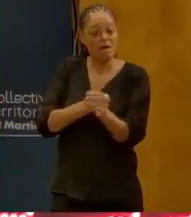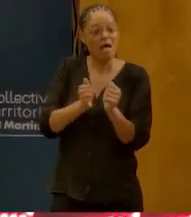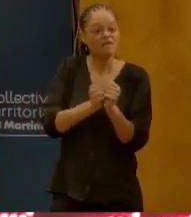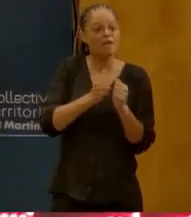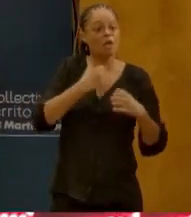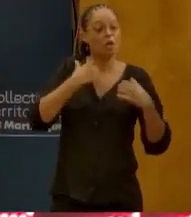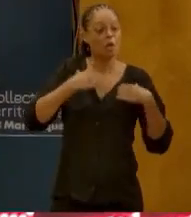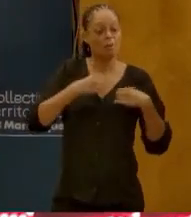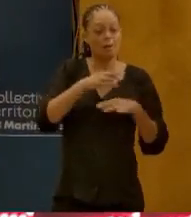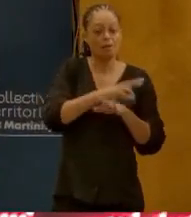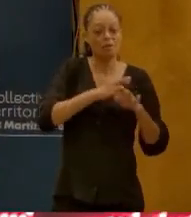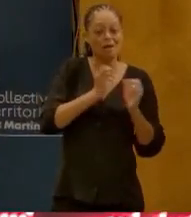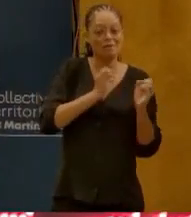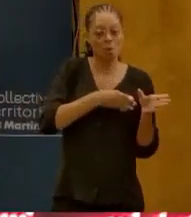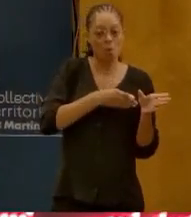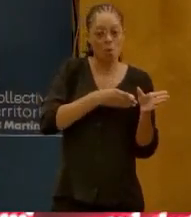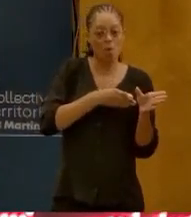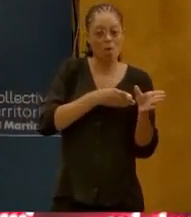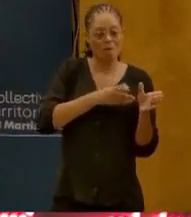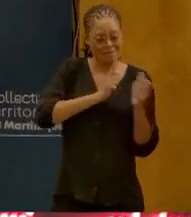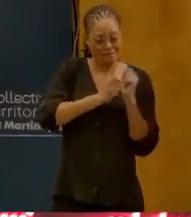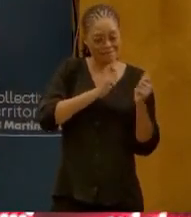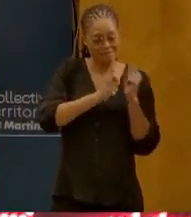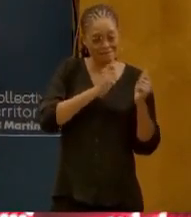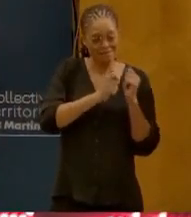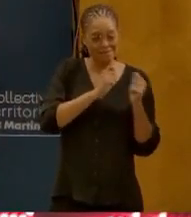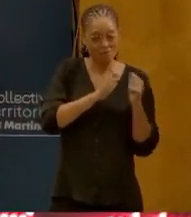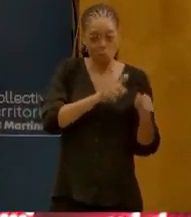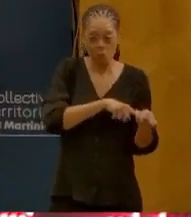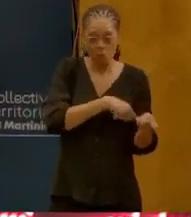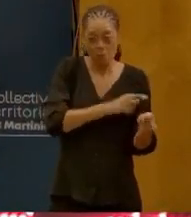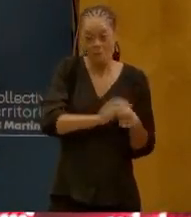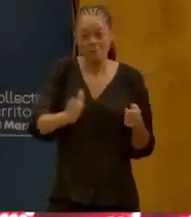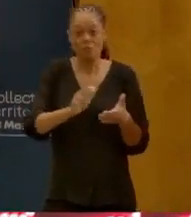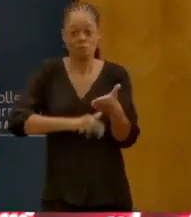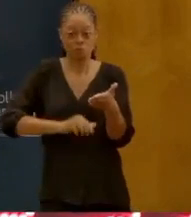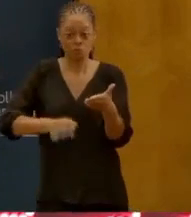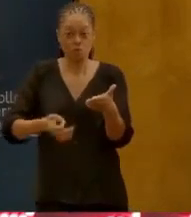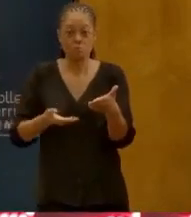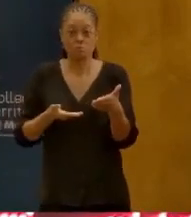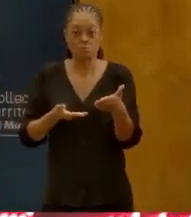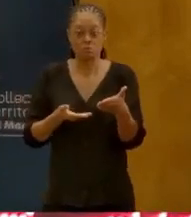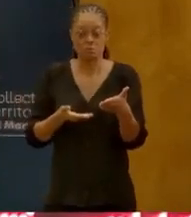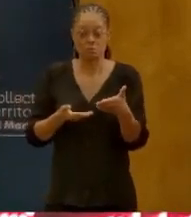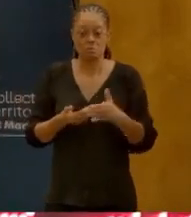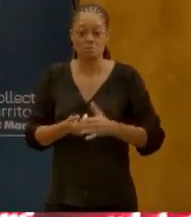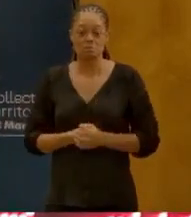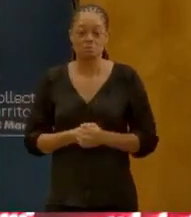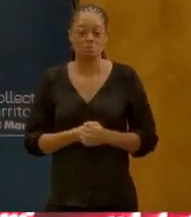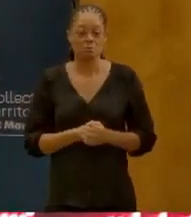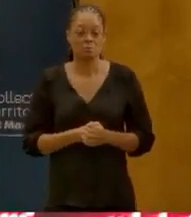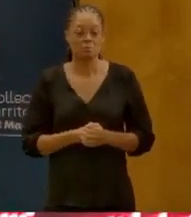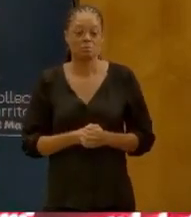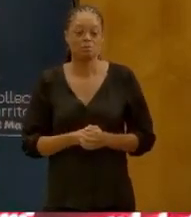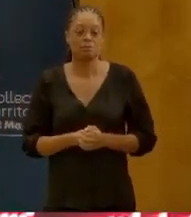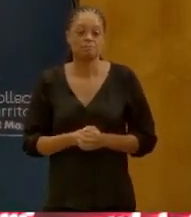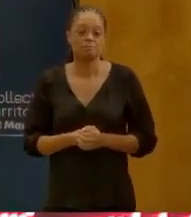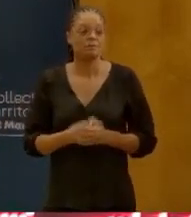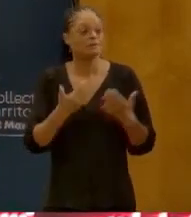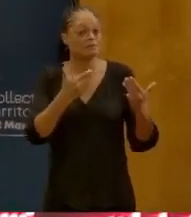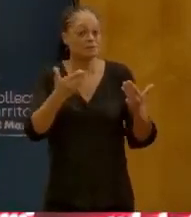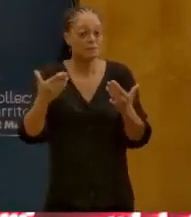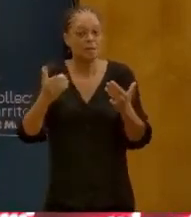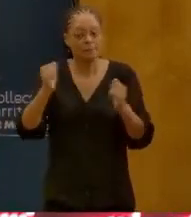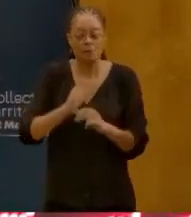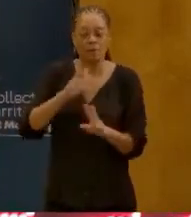cycliste. Hein. Enfin, elle va vous répondre. Je préfère que madame... allez-y. Si vous avez terminé, je pense que madame Théamon peut répondre à toutes les questions qui ont été